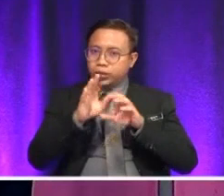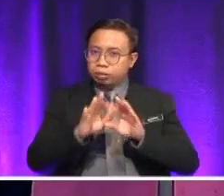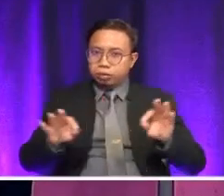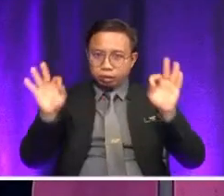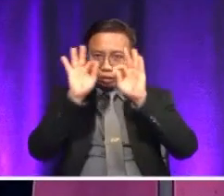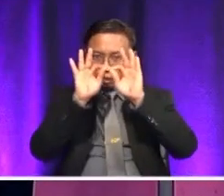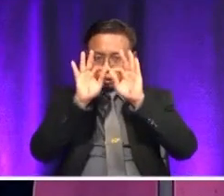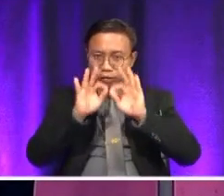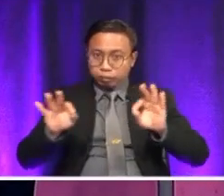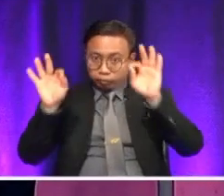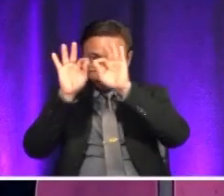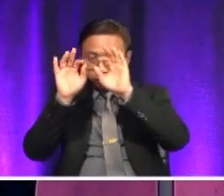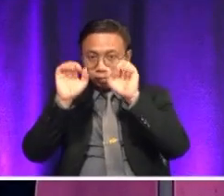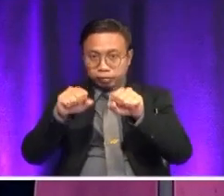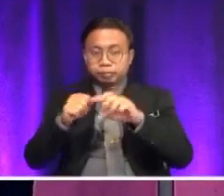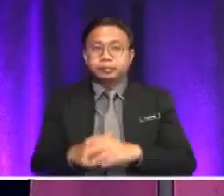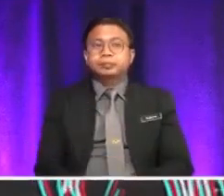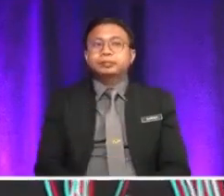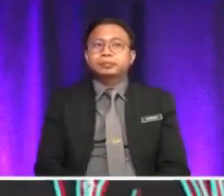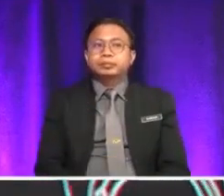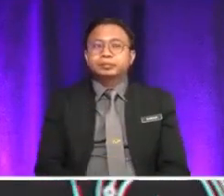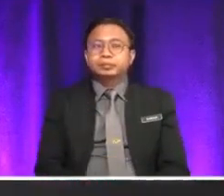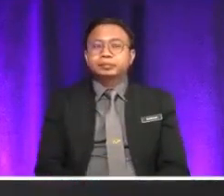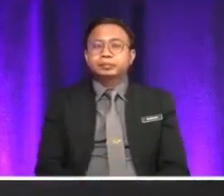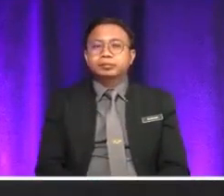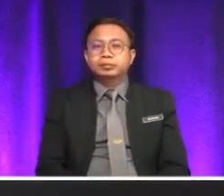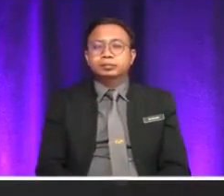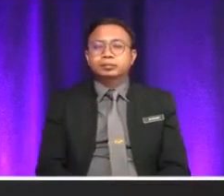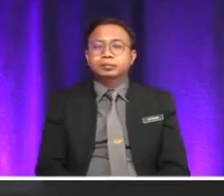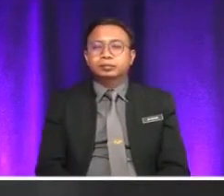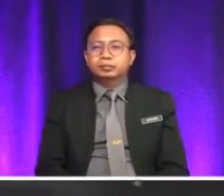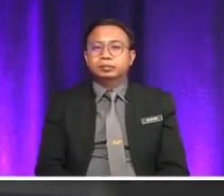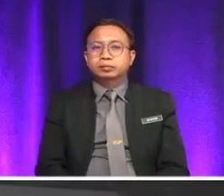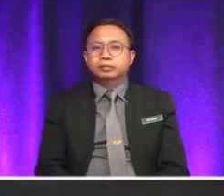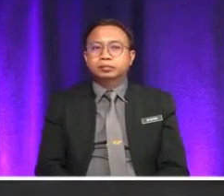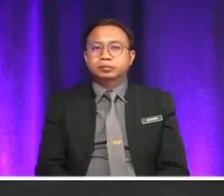sedikit. Kesan kepada diri. Okey.